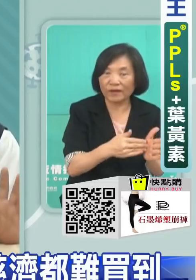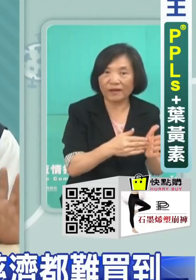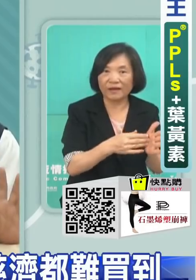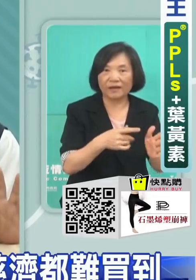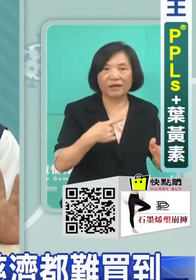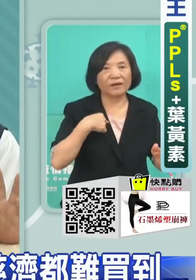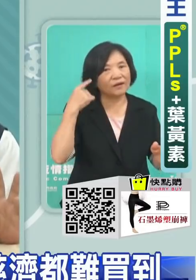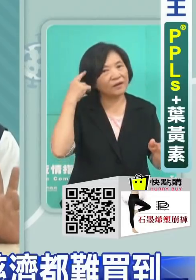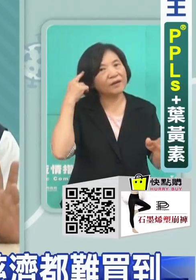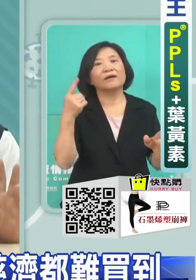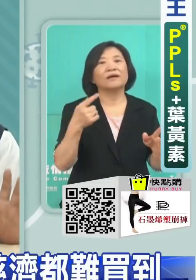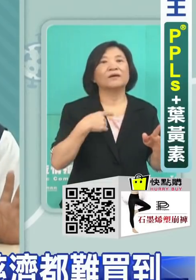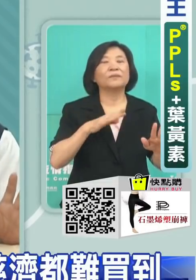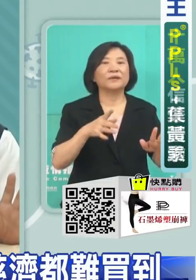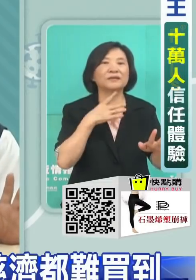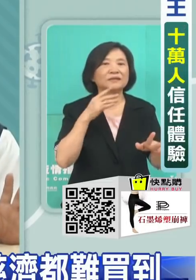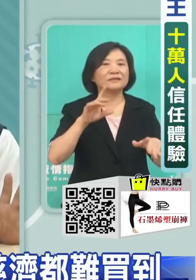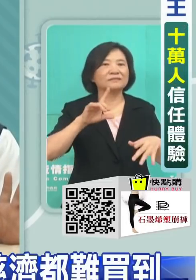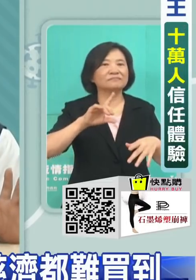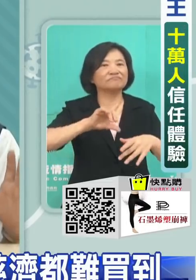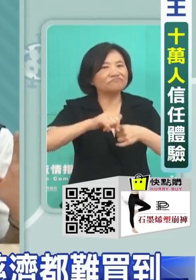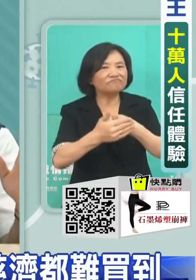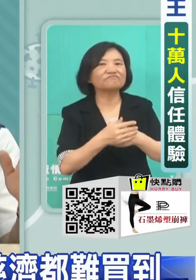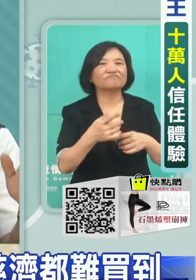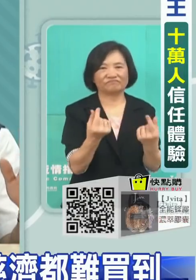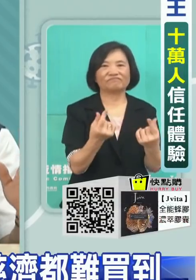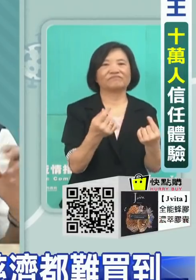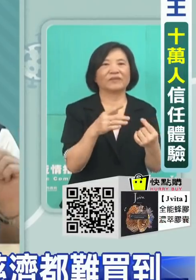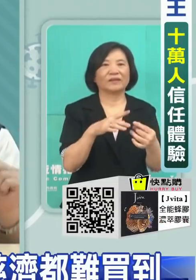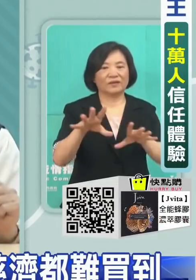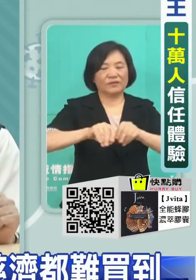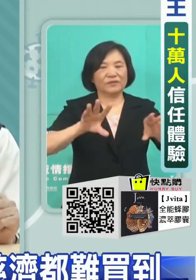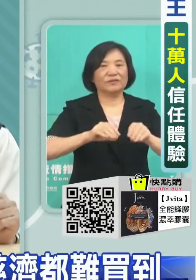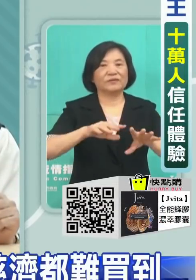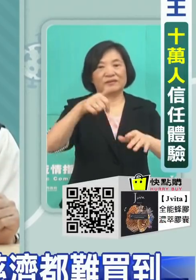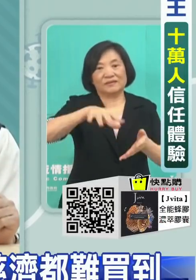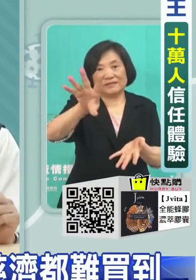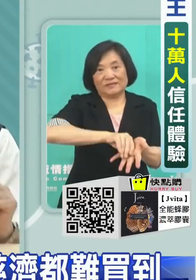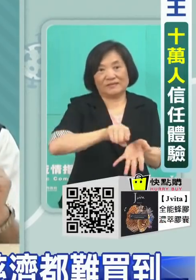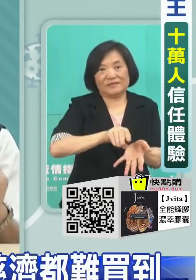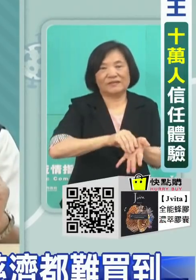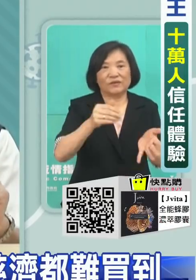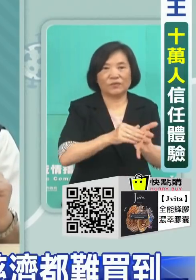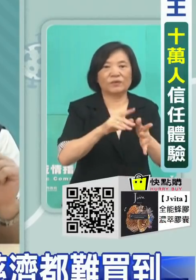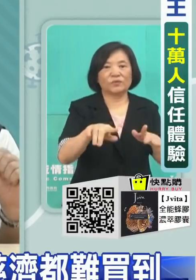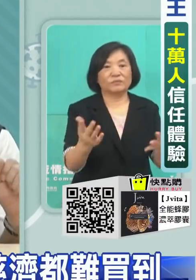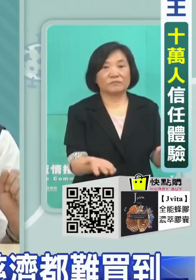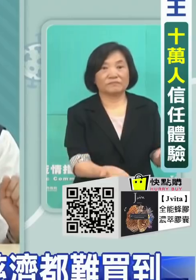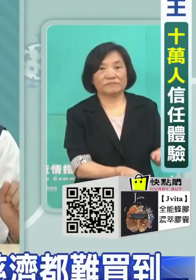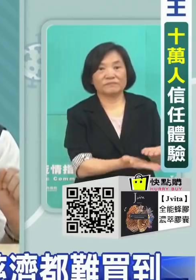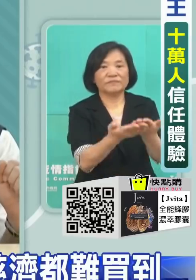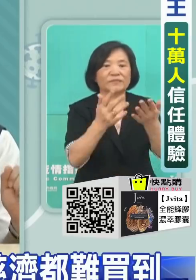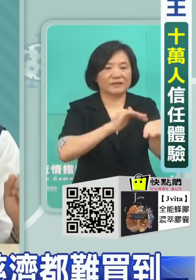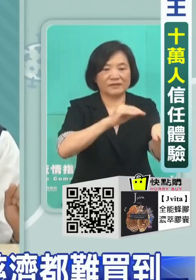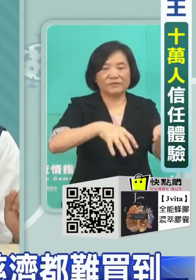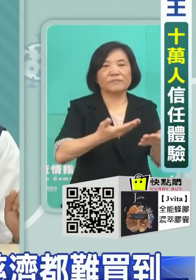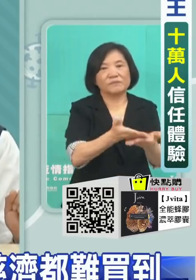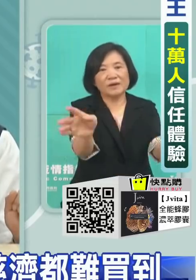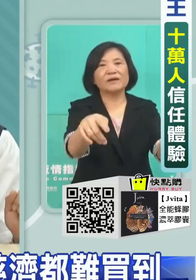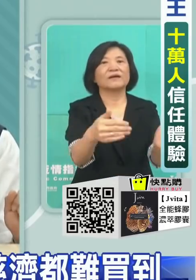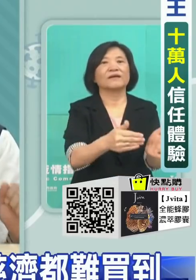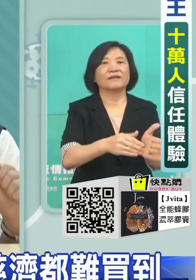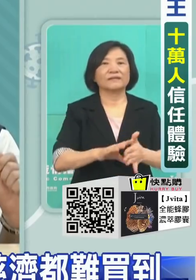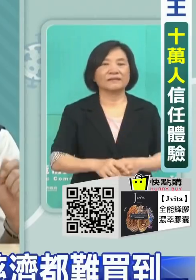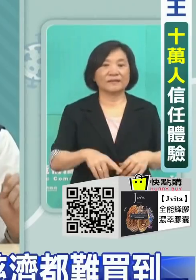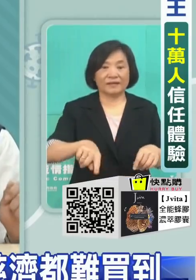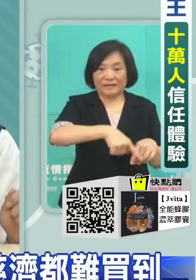一样，我们就是用最快的速度把这个档案下载下来之后，我们就送到各医疗院所去，